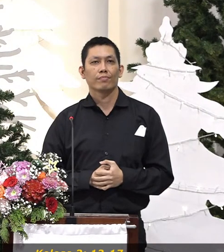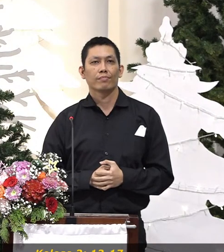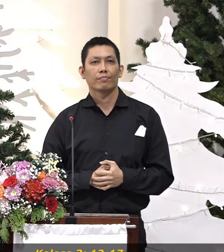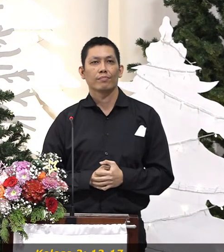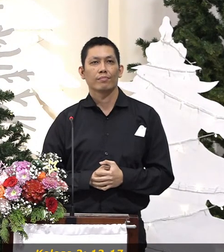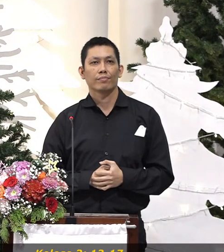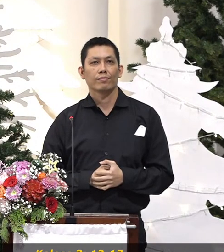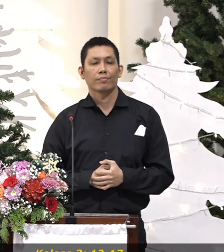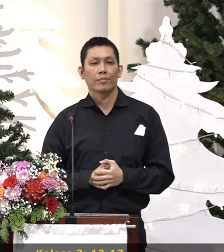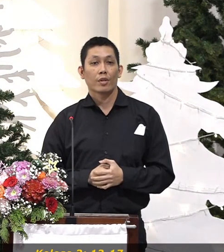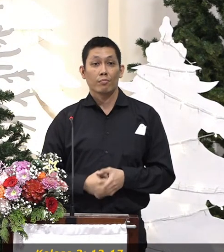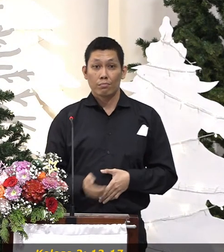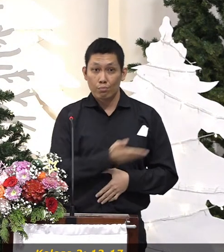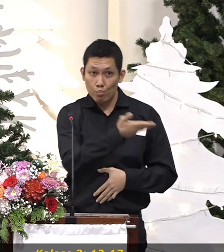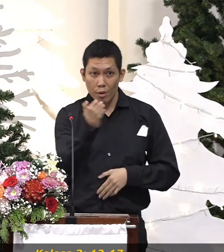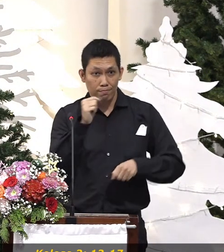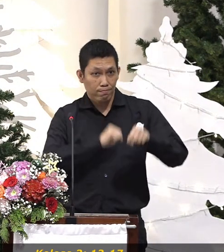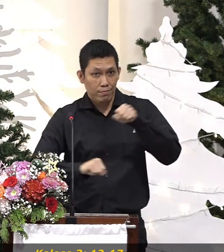hatimu.